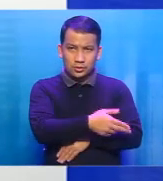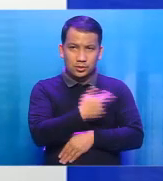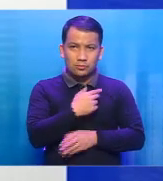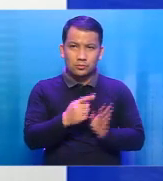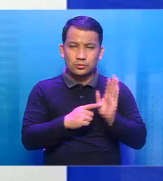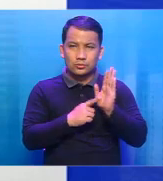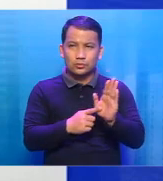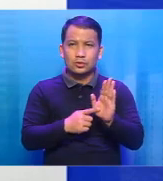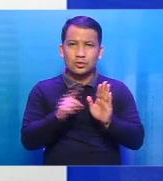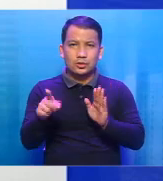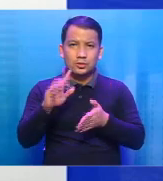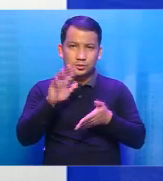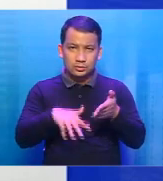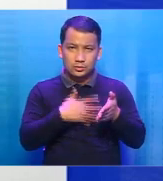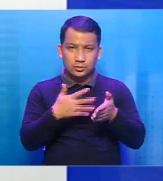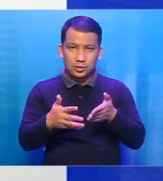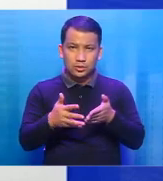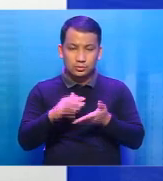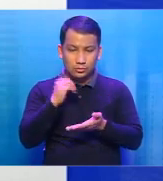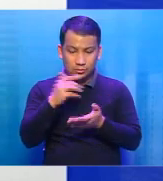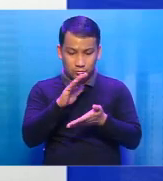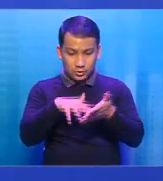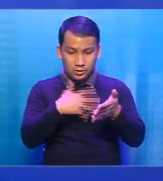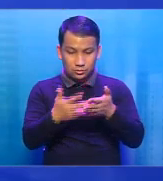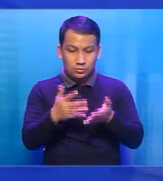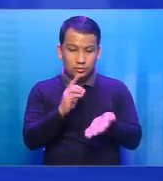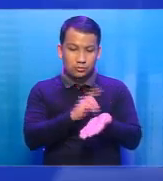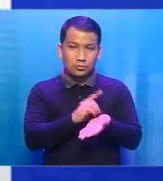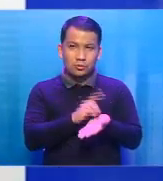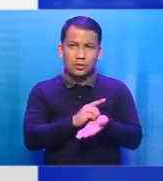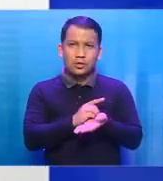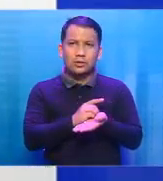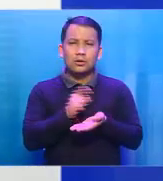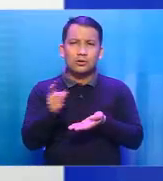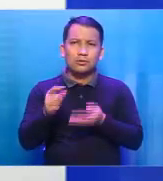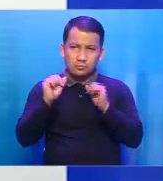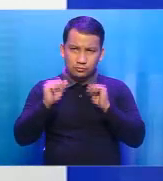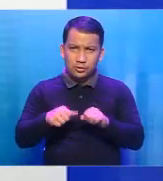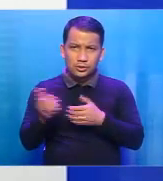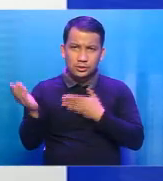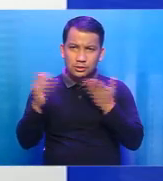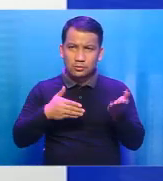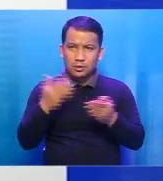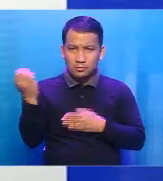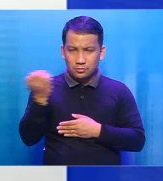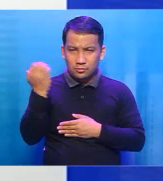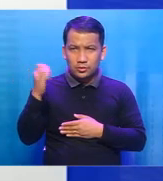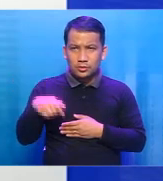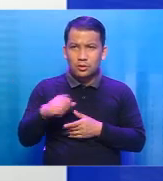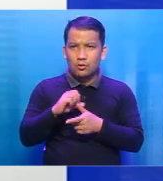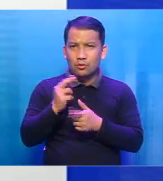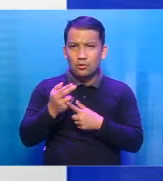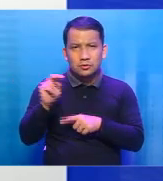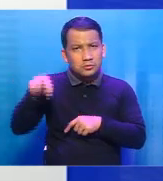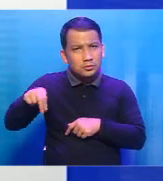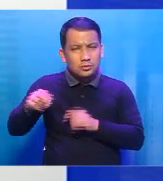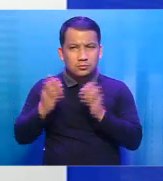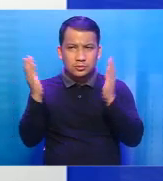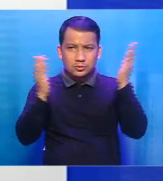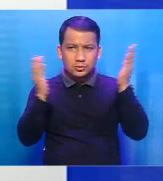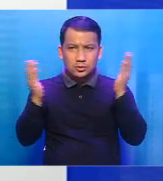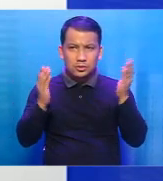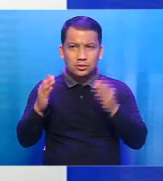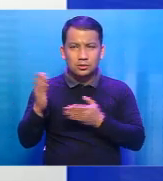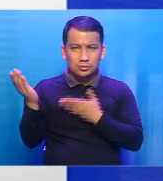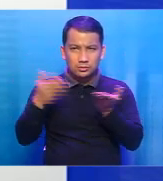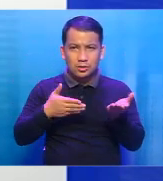magpakita ng matibay na katibayan ang kanilang appointment sa doktor. Malaya naman makakapasok kung medical emergency o kung essential services gaya ng